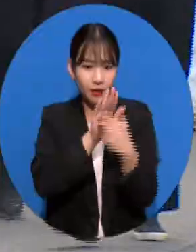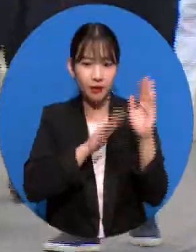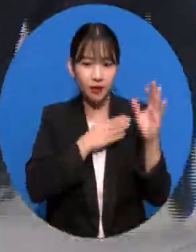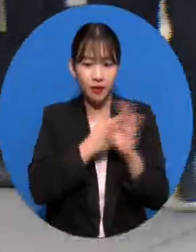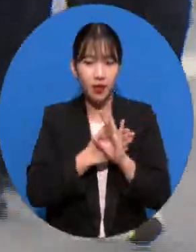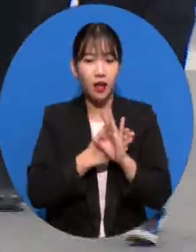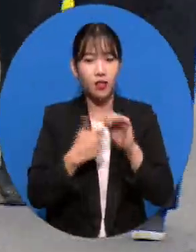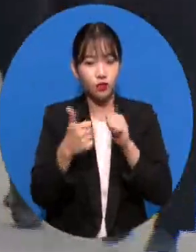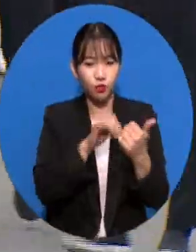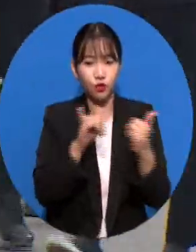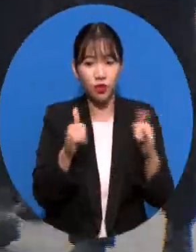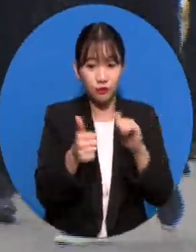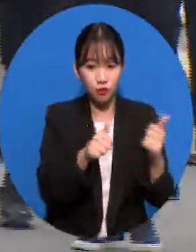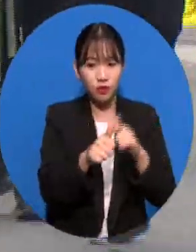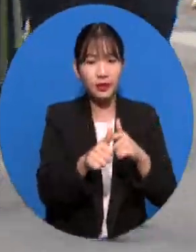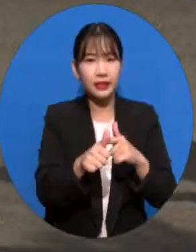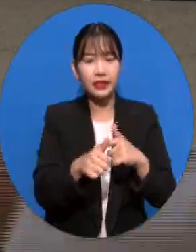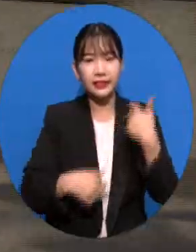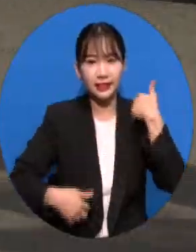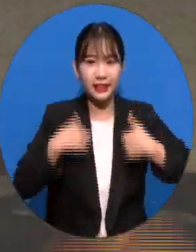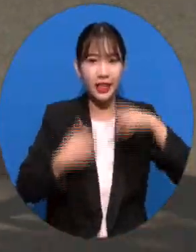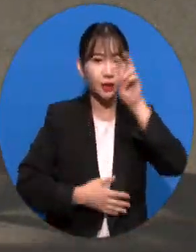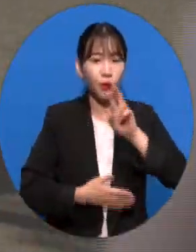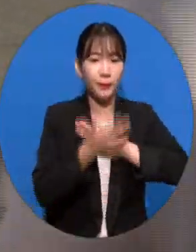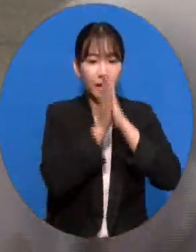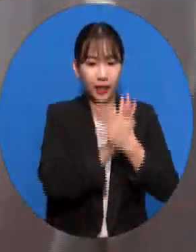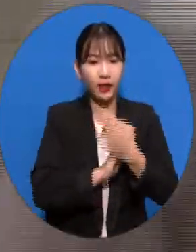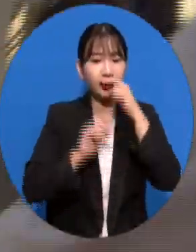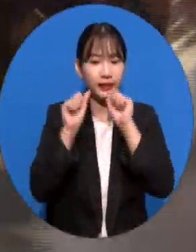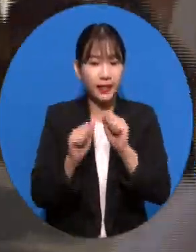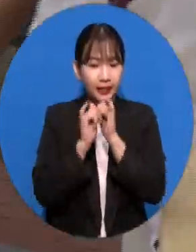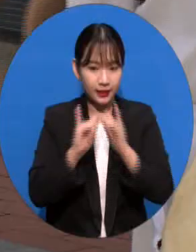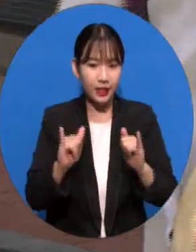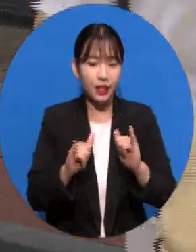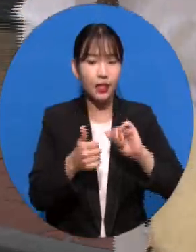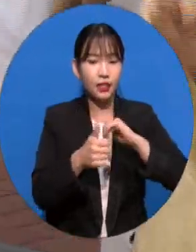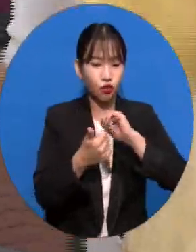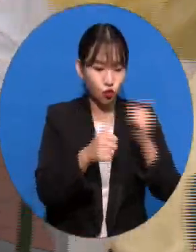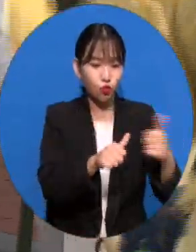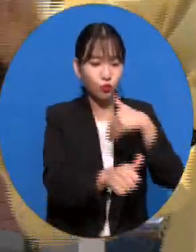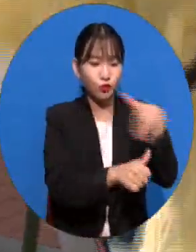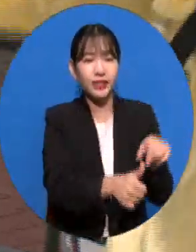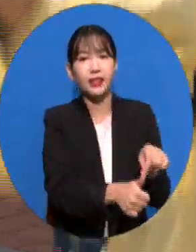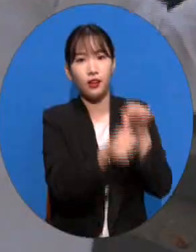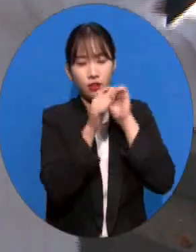때쯤이면 망자의 죽음은 신명나는 소리판으로 이어져 산자를 죽음의 수렁에서 건져냅니다.